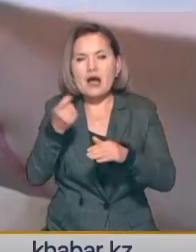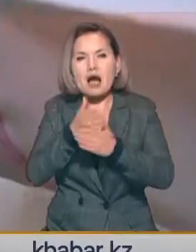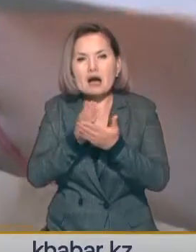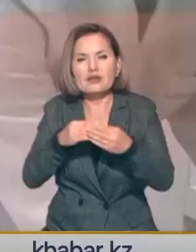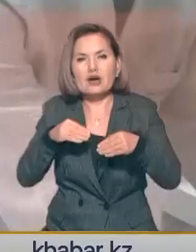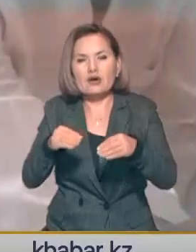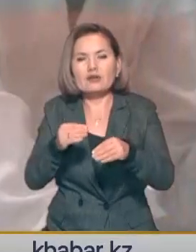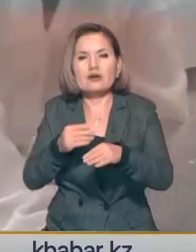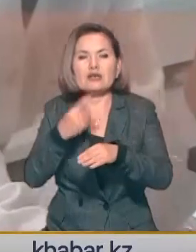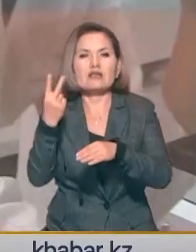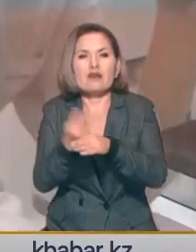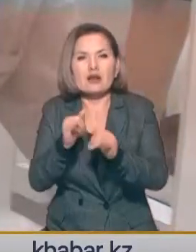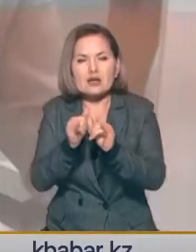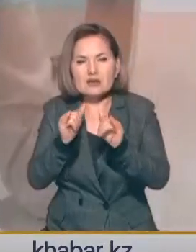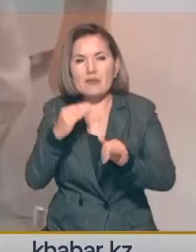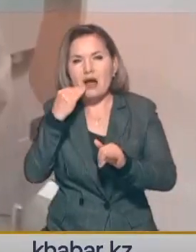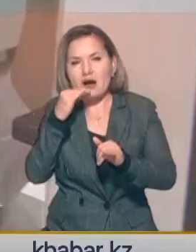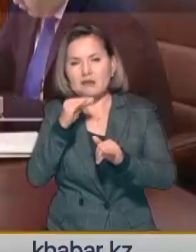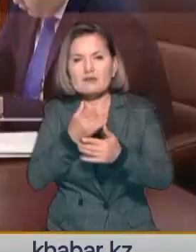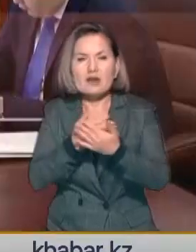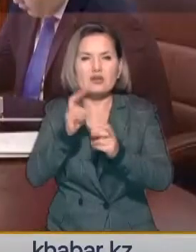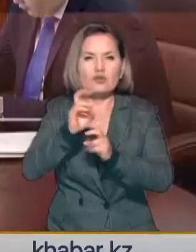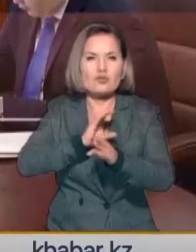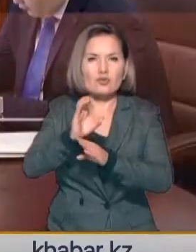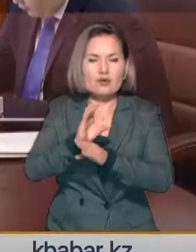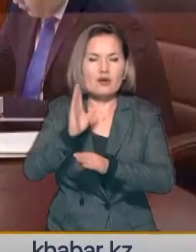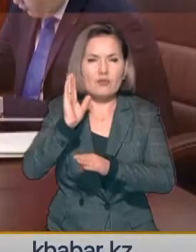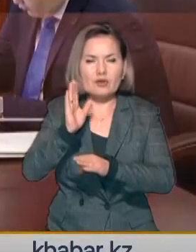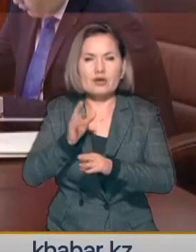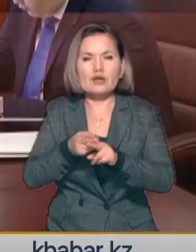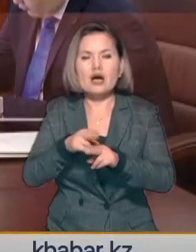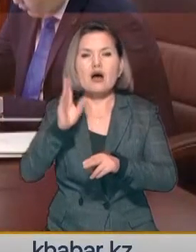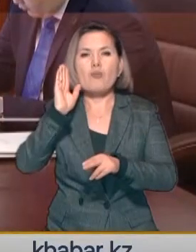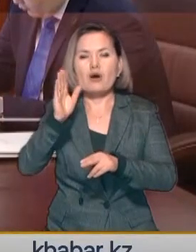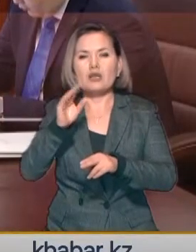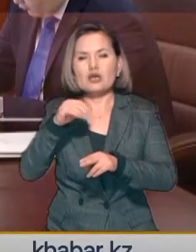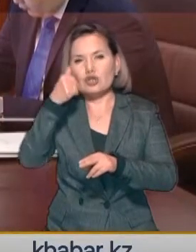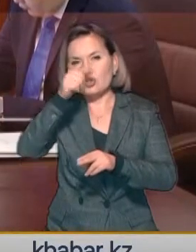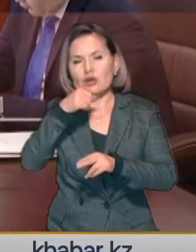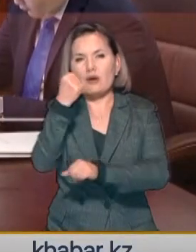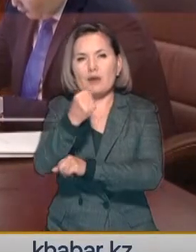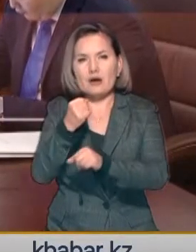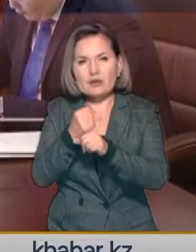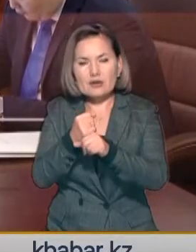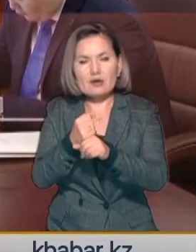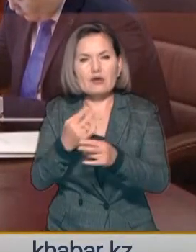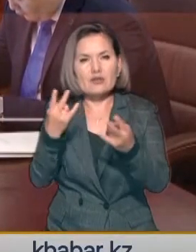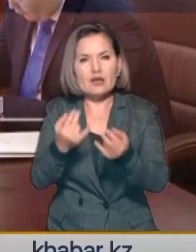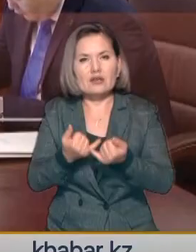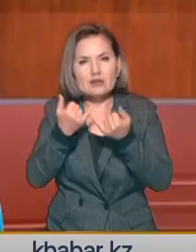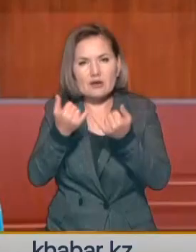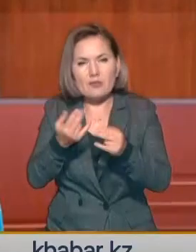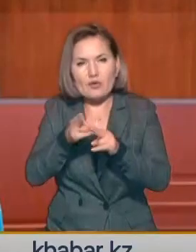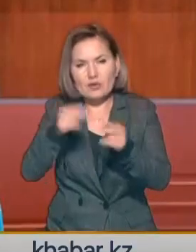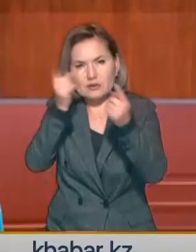өнімділігін арттыратын тұқым сорттарын шығарып жатыр. Алдағы жұмысшы мамандықтары жылы нағыз еңбек адамын ұлықтап қана